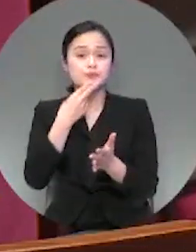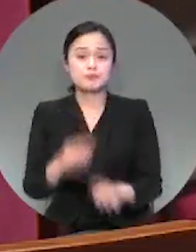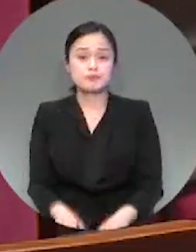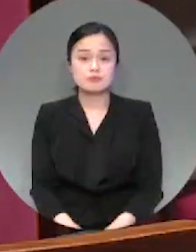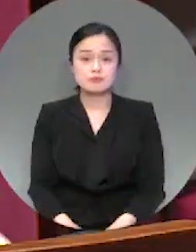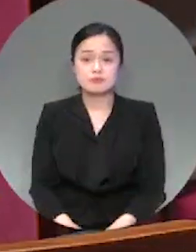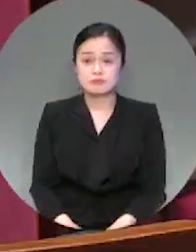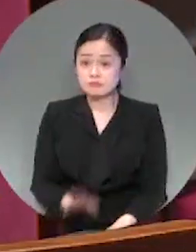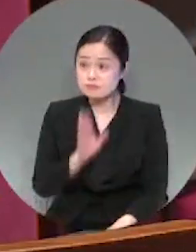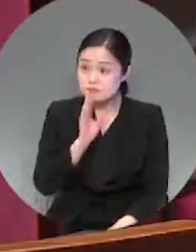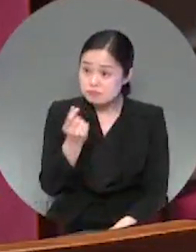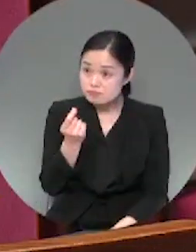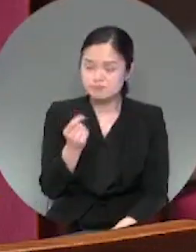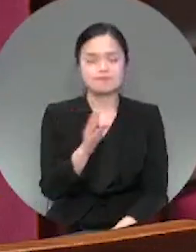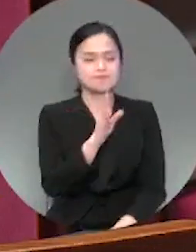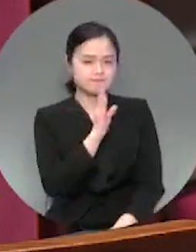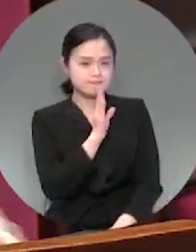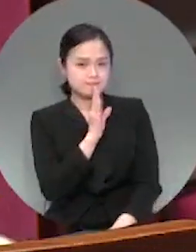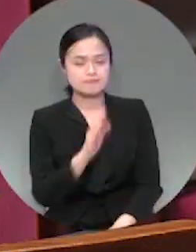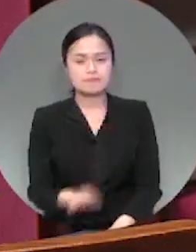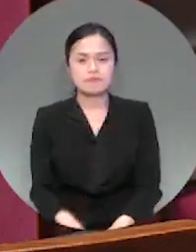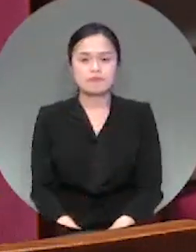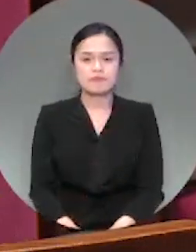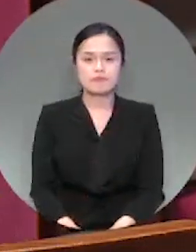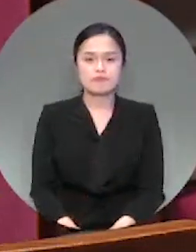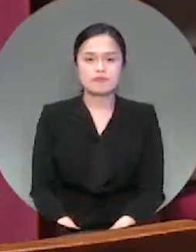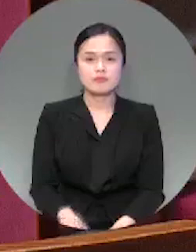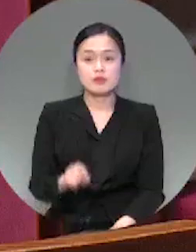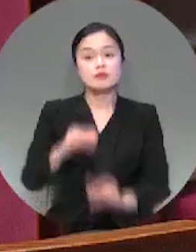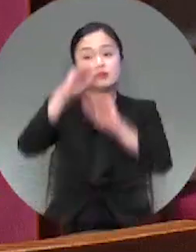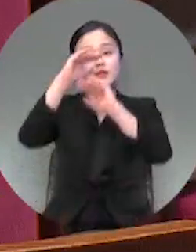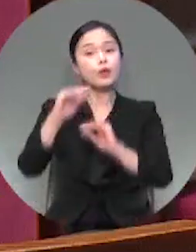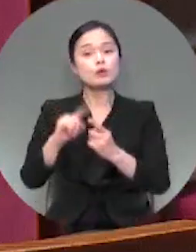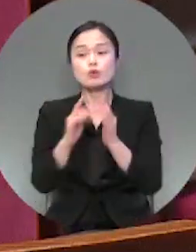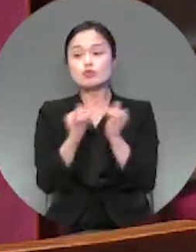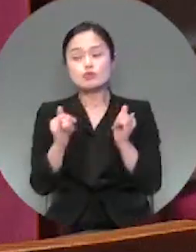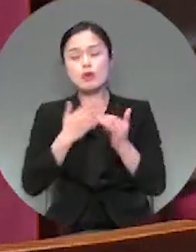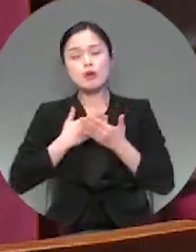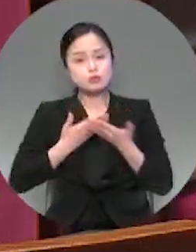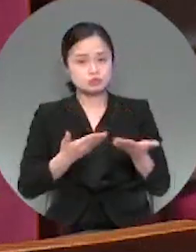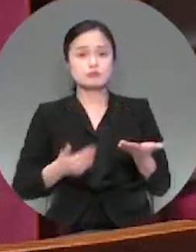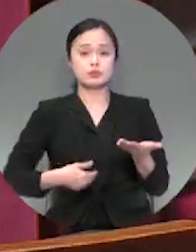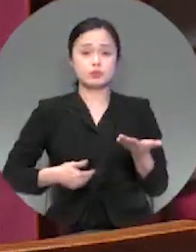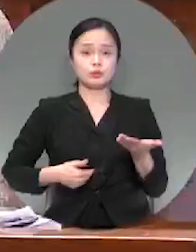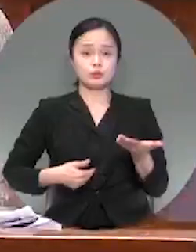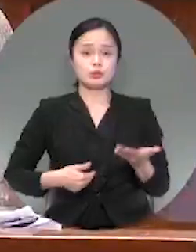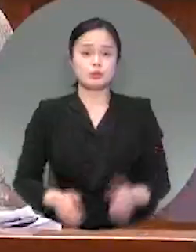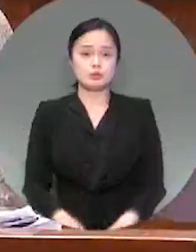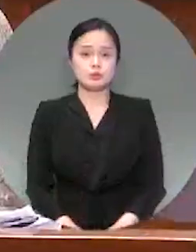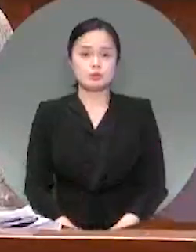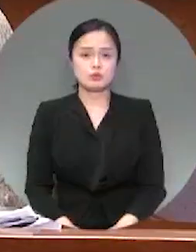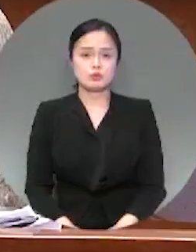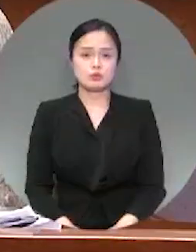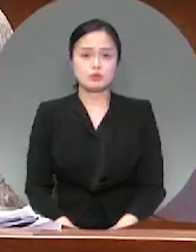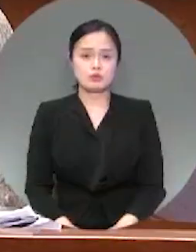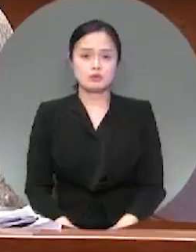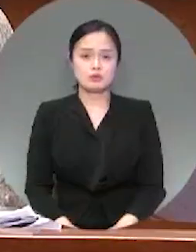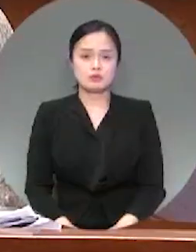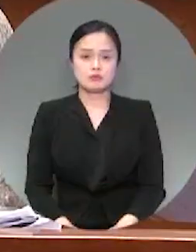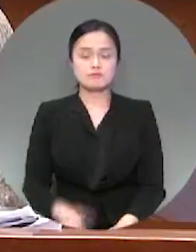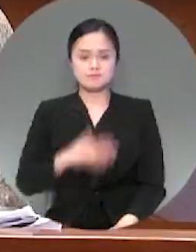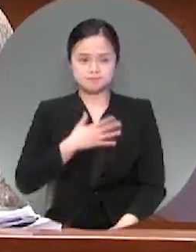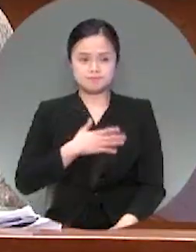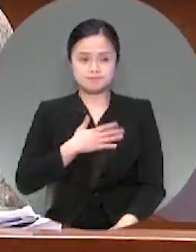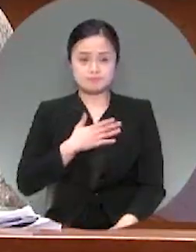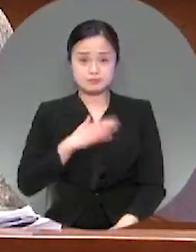거예요? 네, 그렇습니다. 자, 국민들한테 이거를 어떻게 그러면 알려주셔야 되지 않습니까? 네, 좀 소상하게 설명을